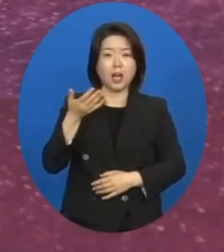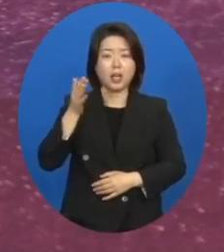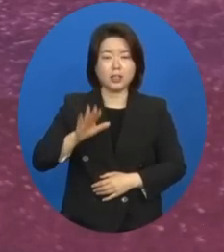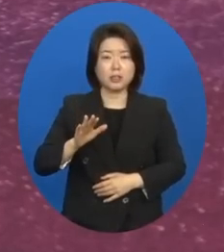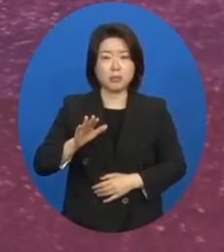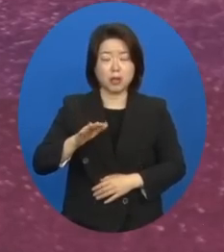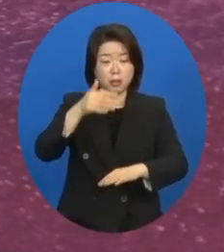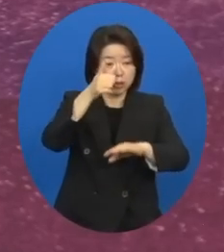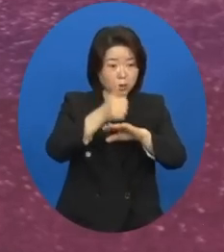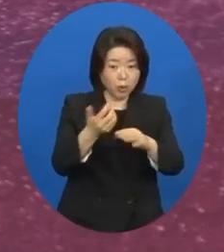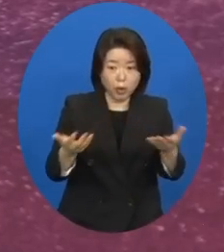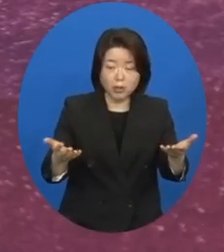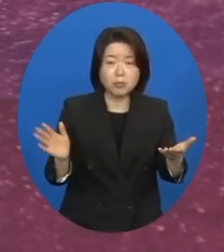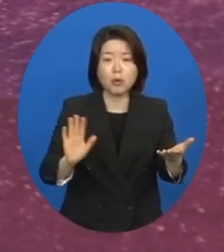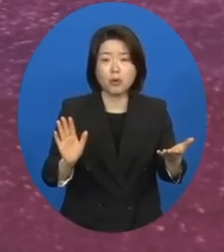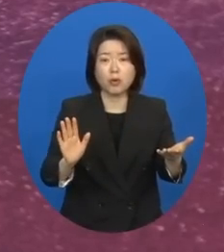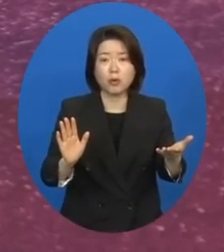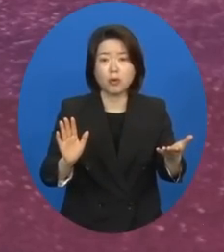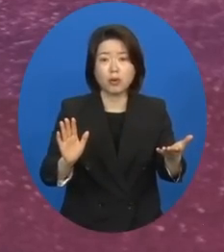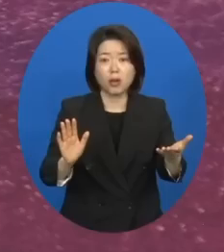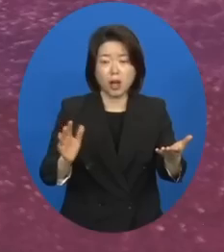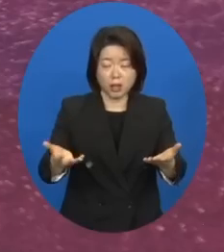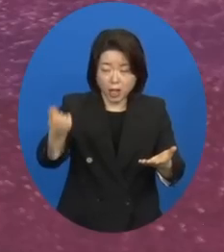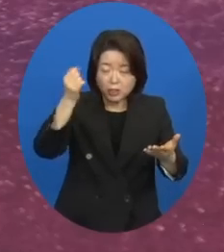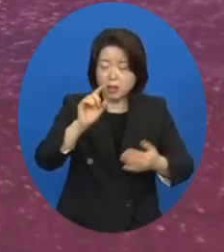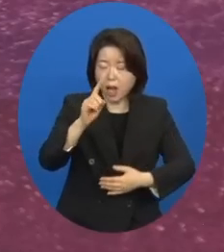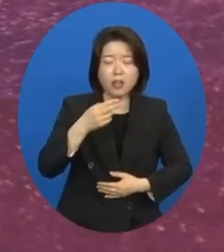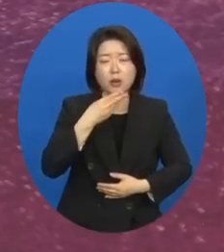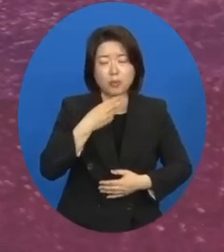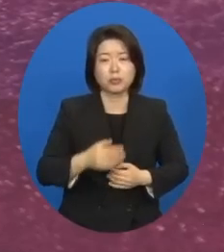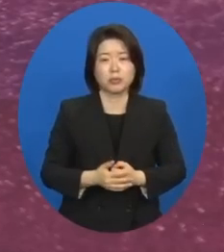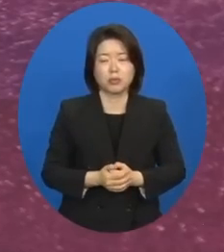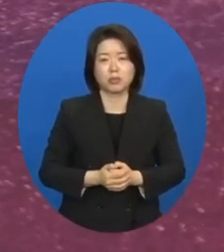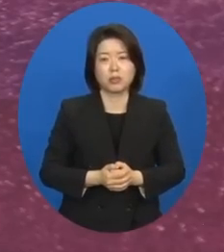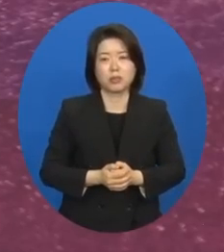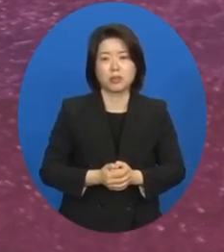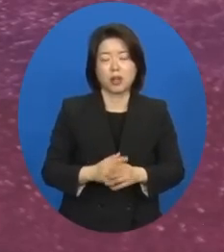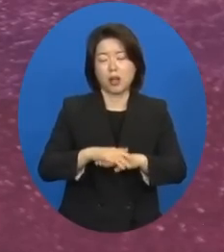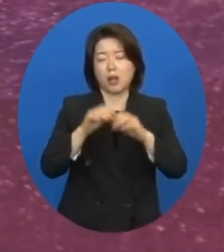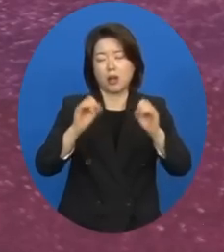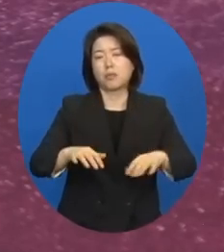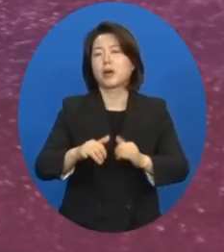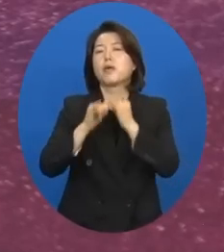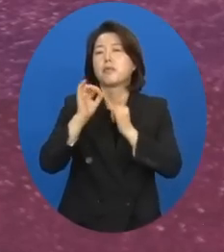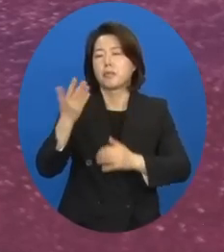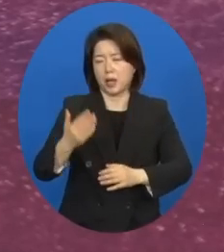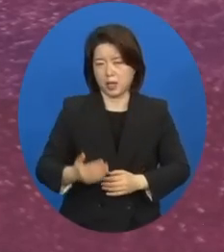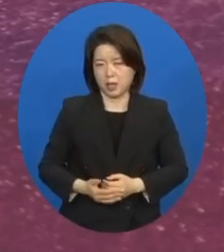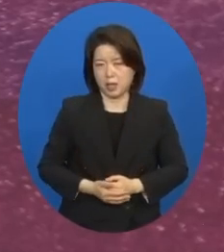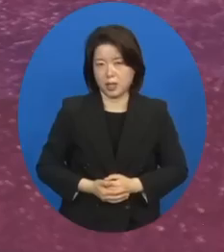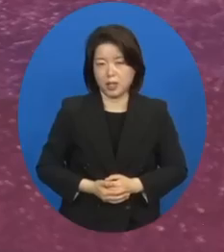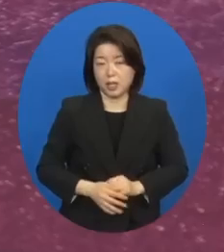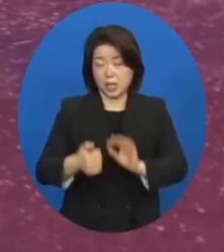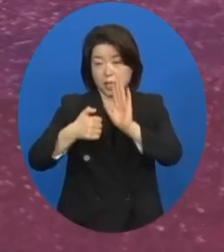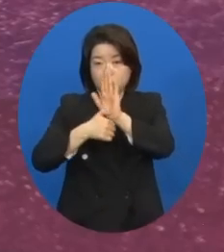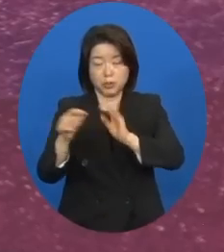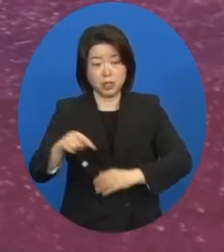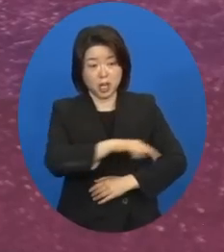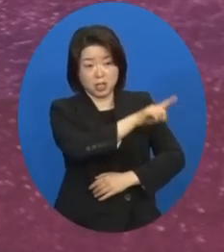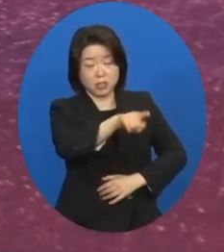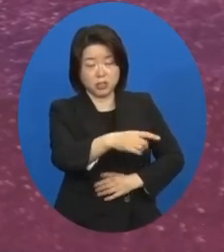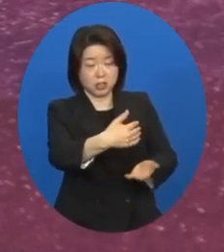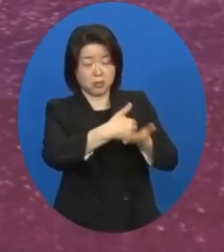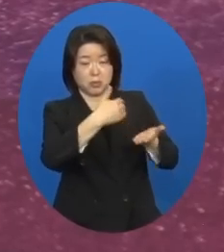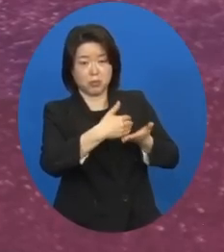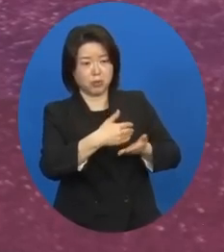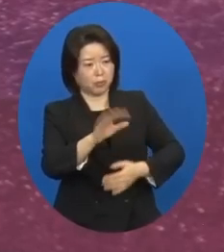없습니다. 허망하게 죽게 되었습니다. 만약에 빌라도가 그들의 불의한 요구에 굴복하지 않고 당당하게